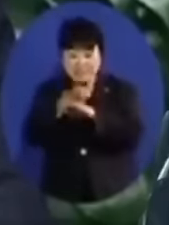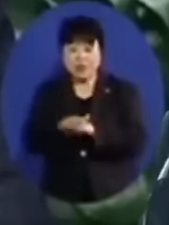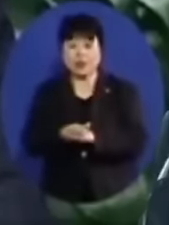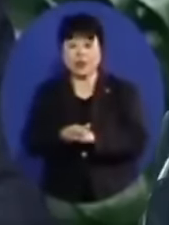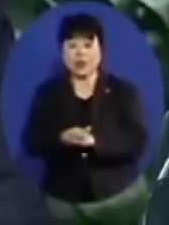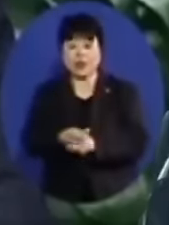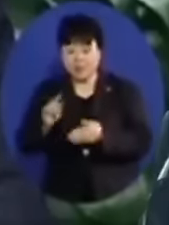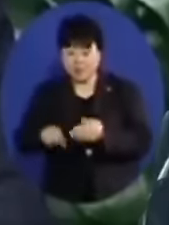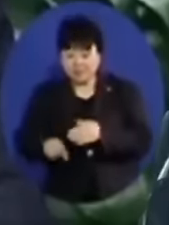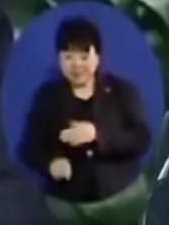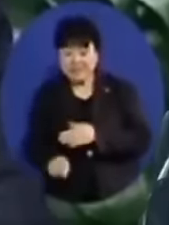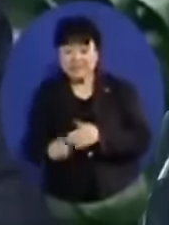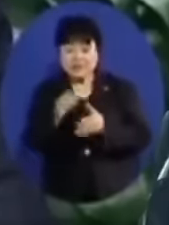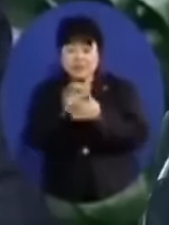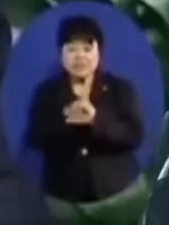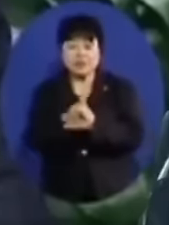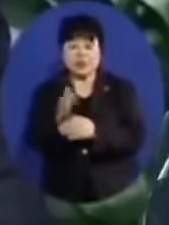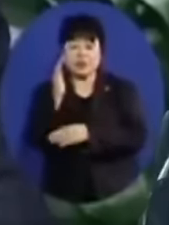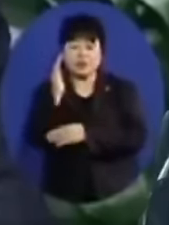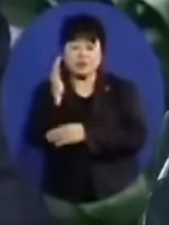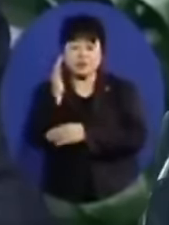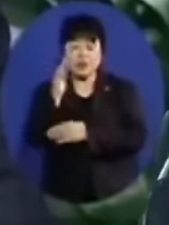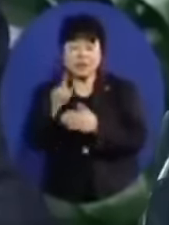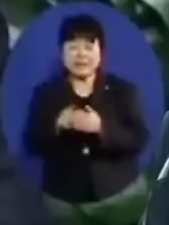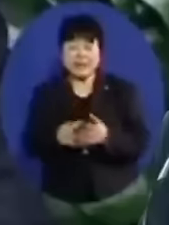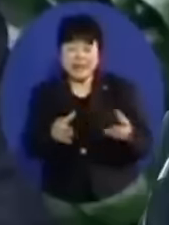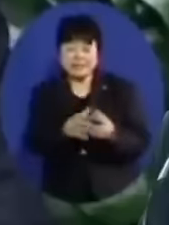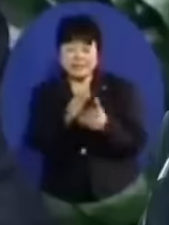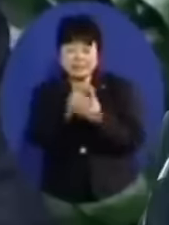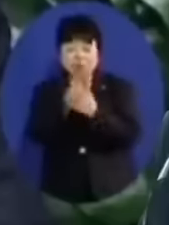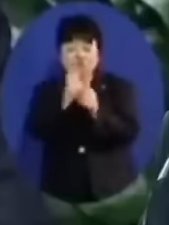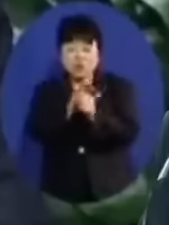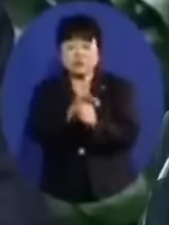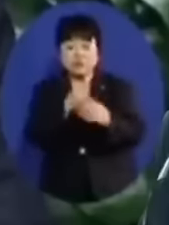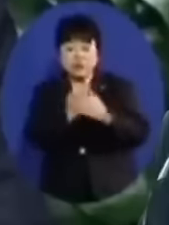목사님 설교할 때마다 기도를 하기 때문이에요.